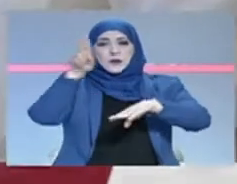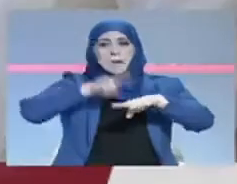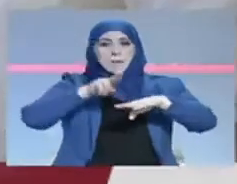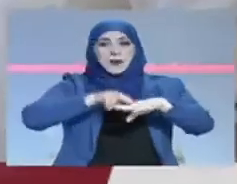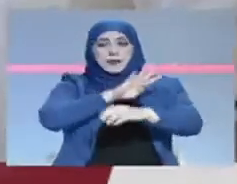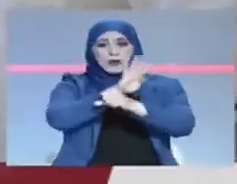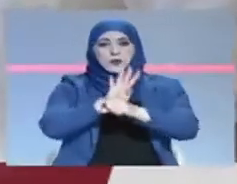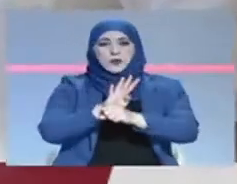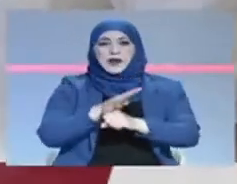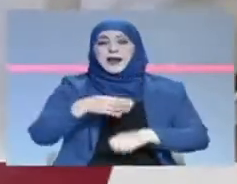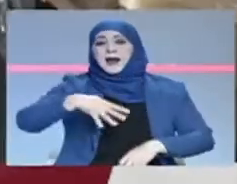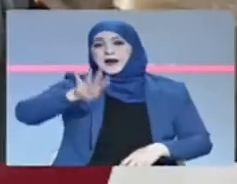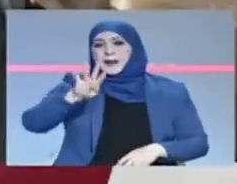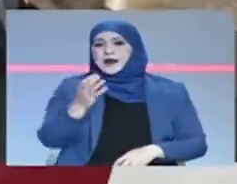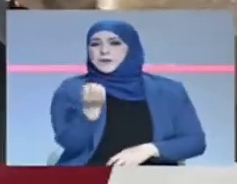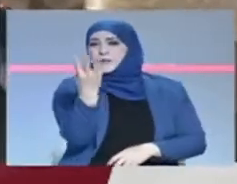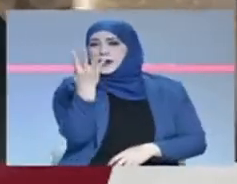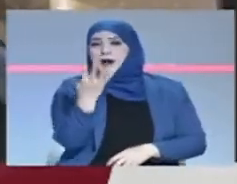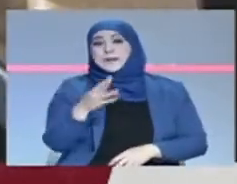بفيروس كورونا إلى